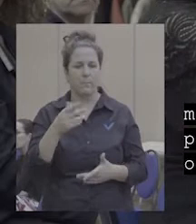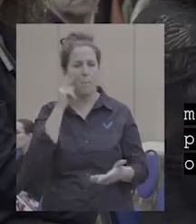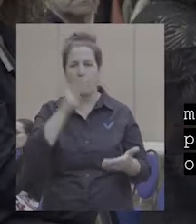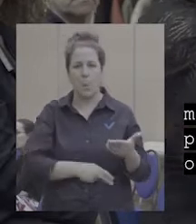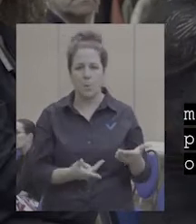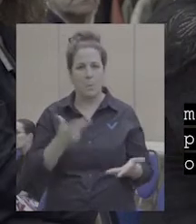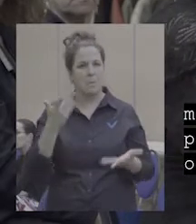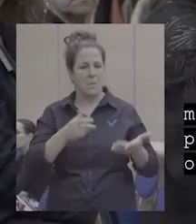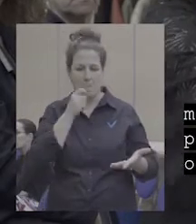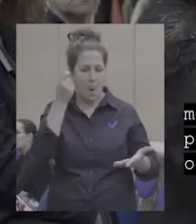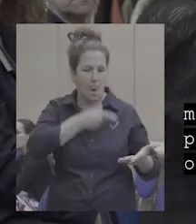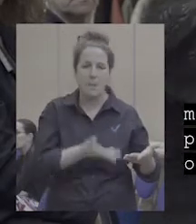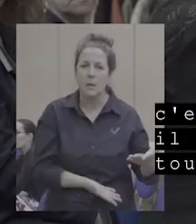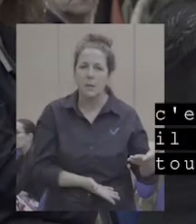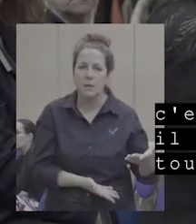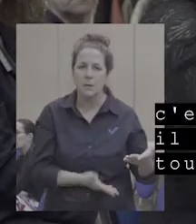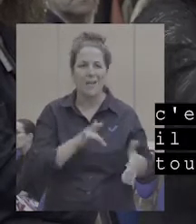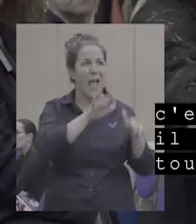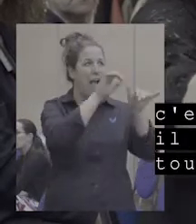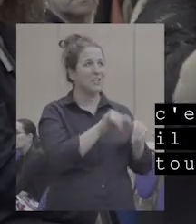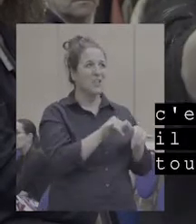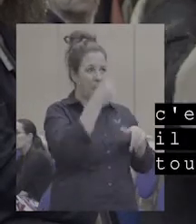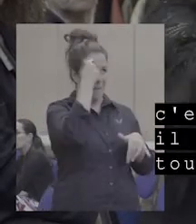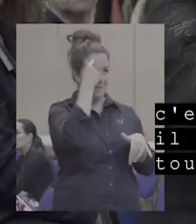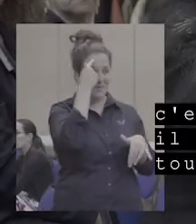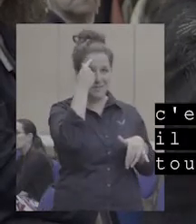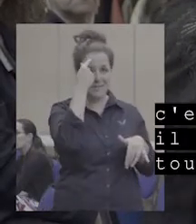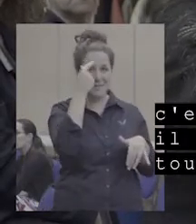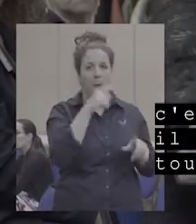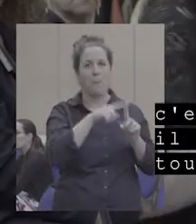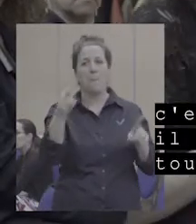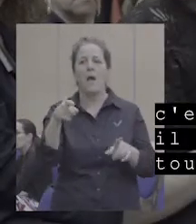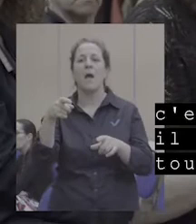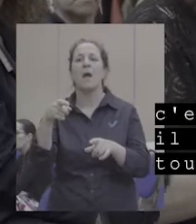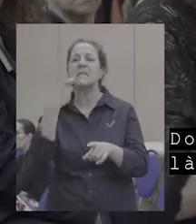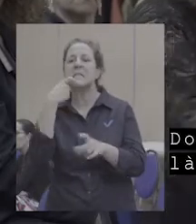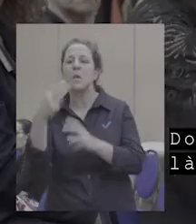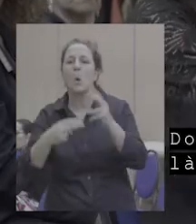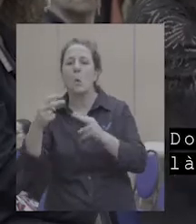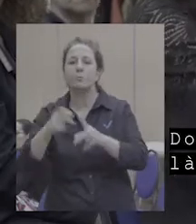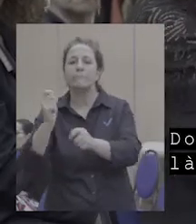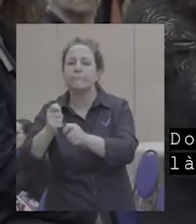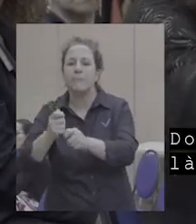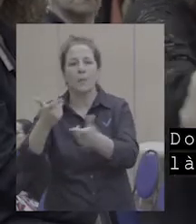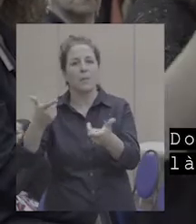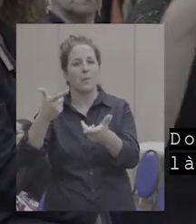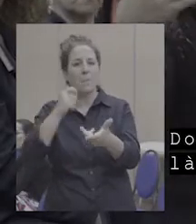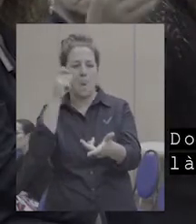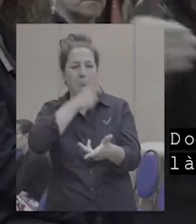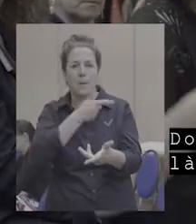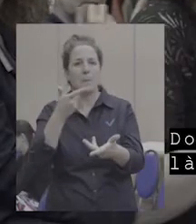pas lu le papier ou l'a peut-être pas compris tel que c'est écrit sur le papier, puis il va le faire comme lui l'a toujours fait. Donc, il y a toute cette chaîne-là